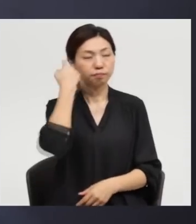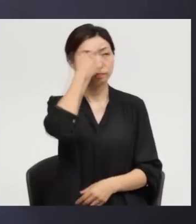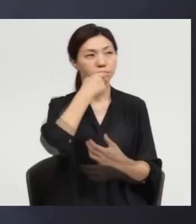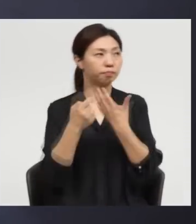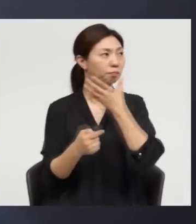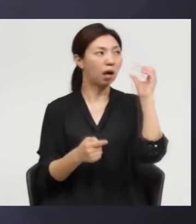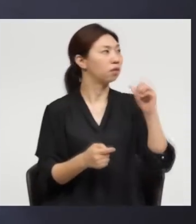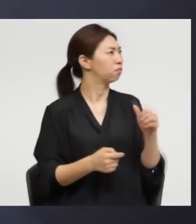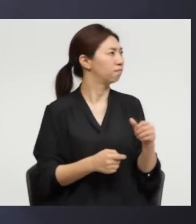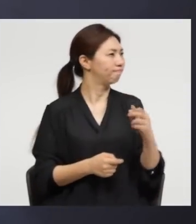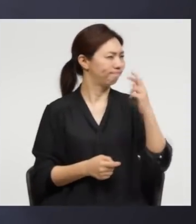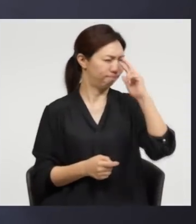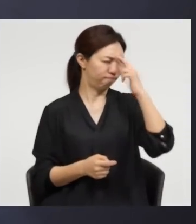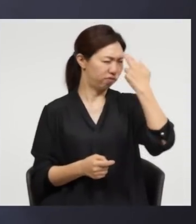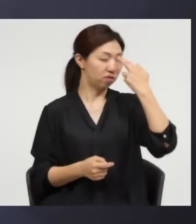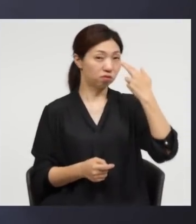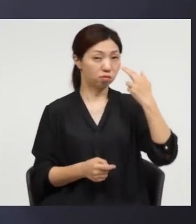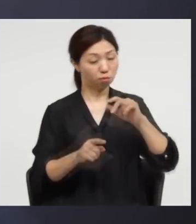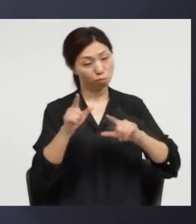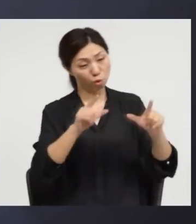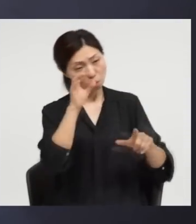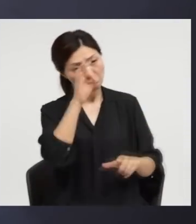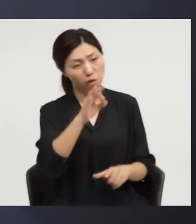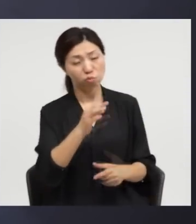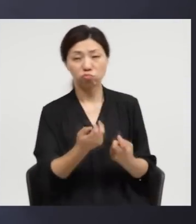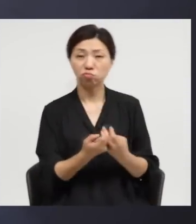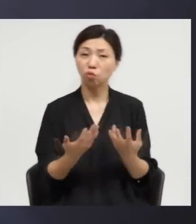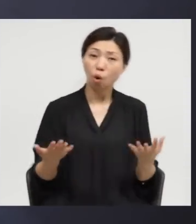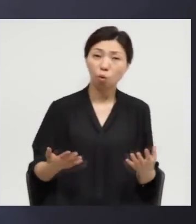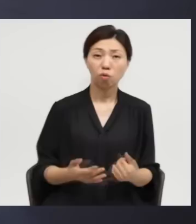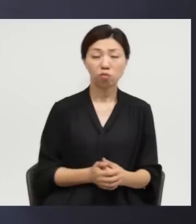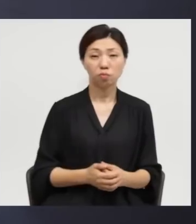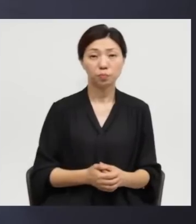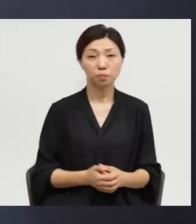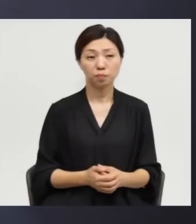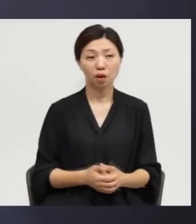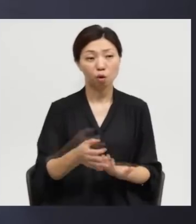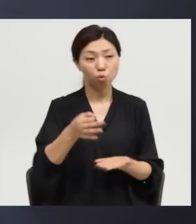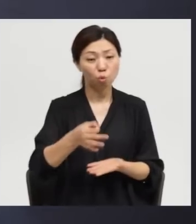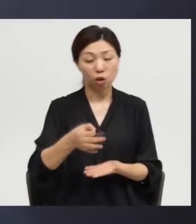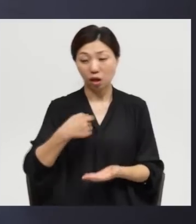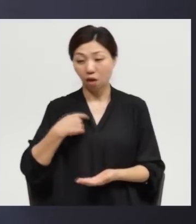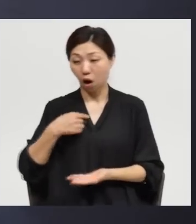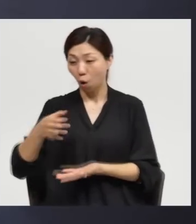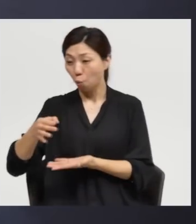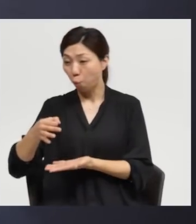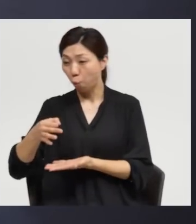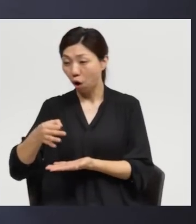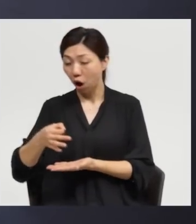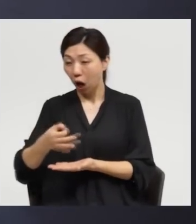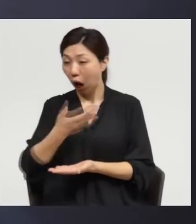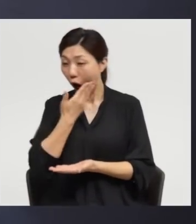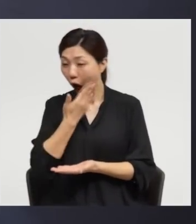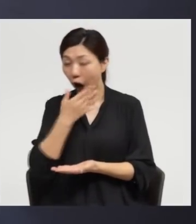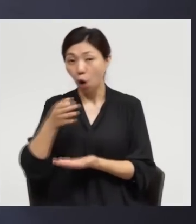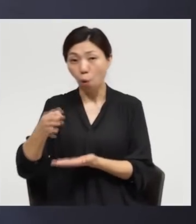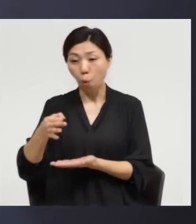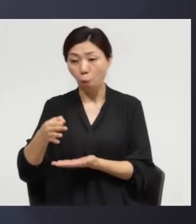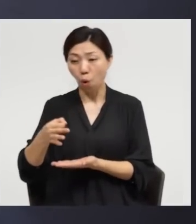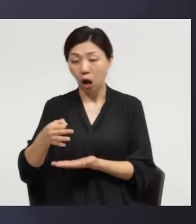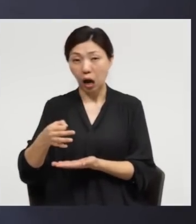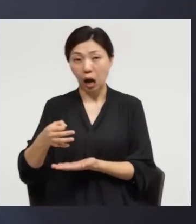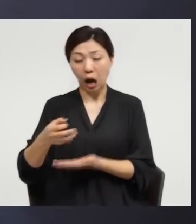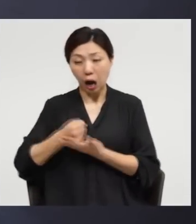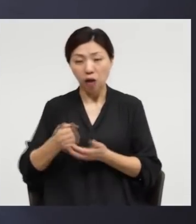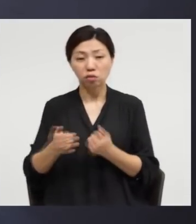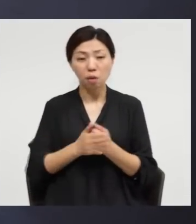뭐 못 본 척하고 푹 인상 쓰고 그래도 아 그 정도 받아야지. 돈이 얼만데 그래. 돈값을